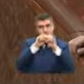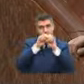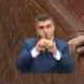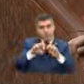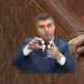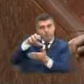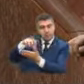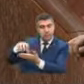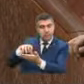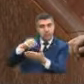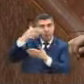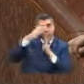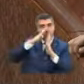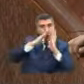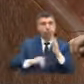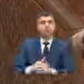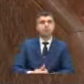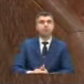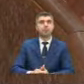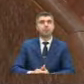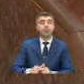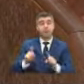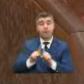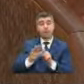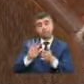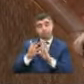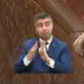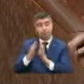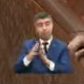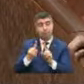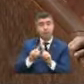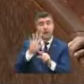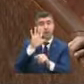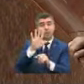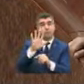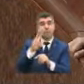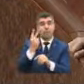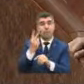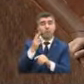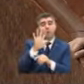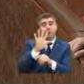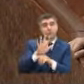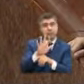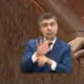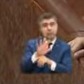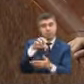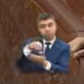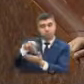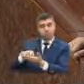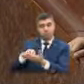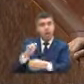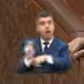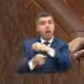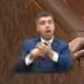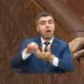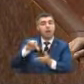التراب الوطني، منها نصف، اكثر من نصف 552 بالوسط القروي.